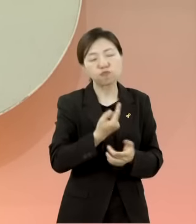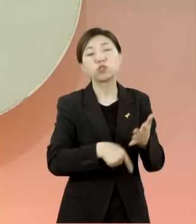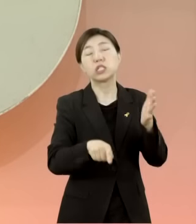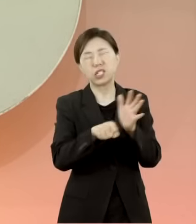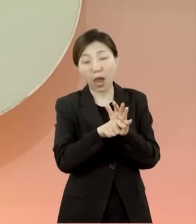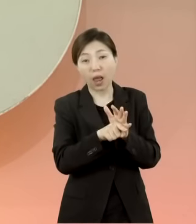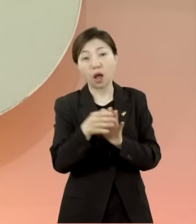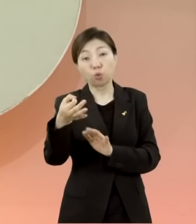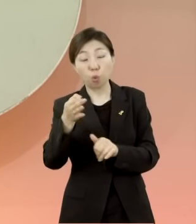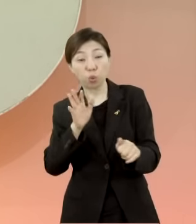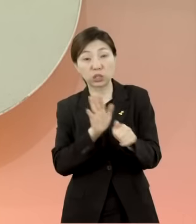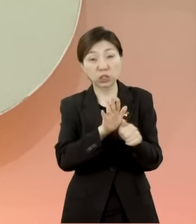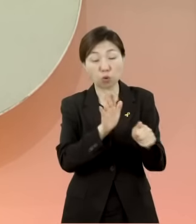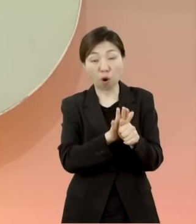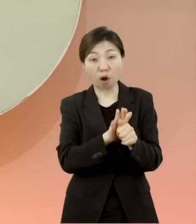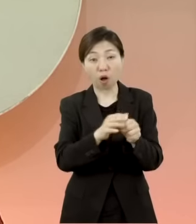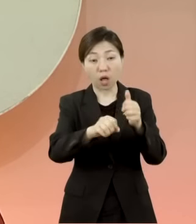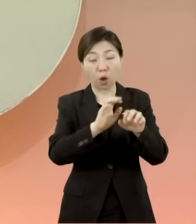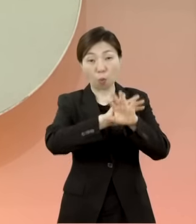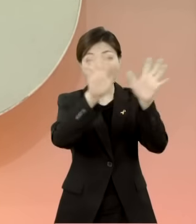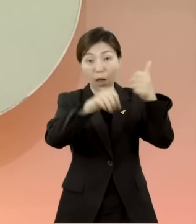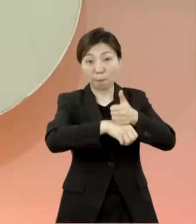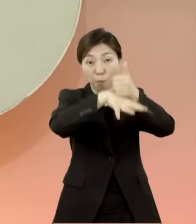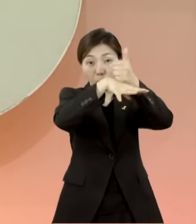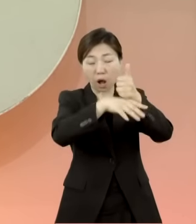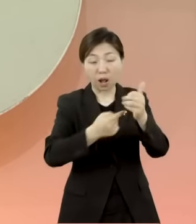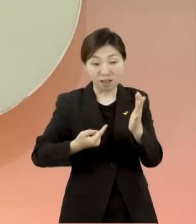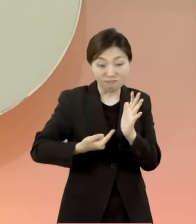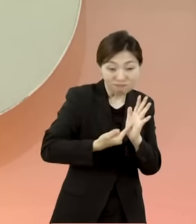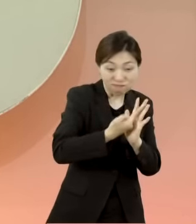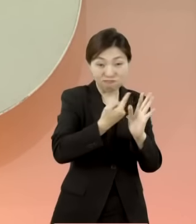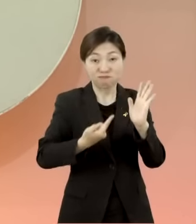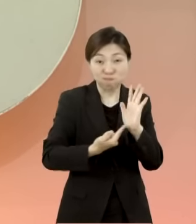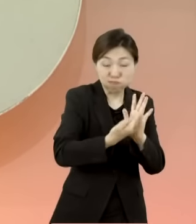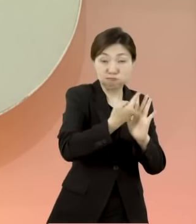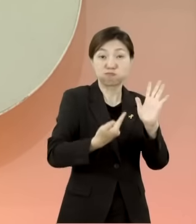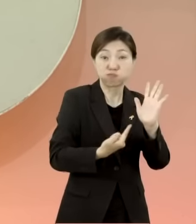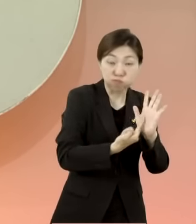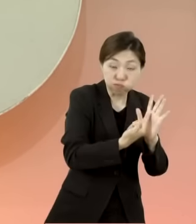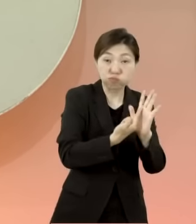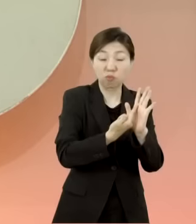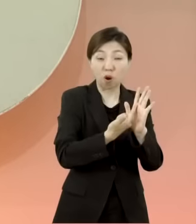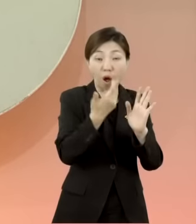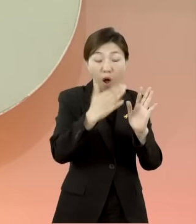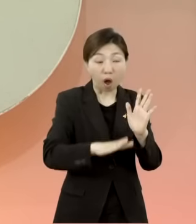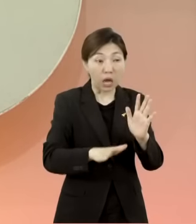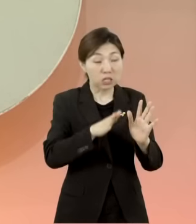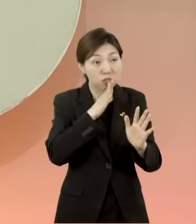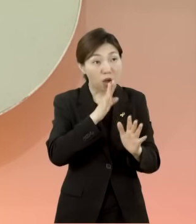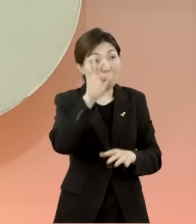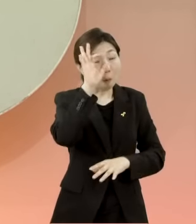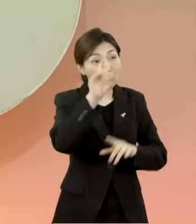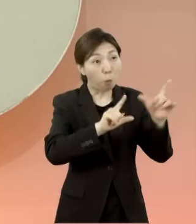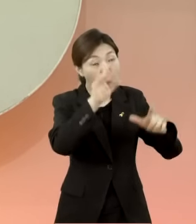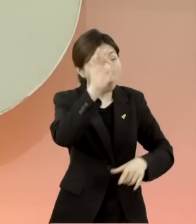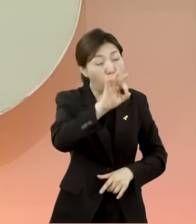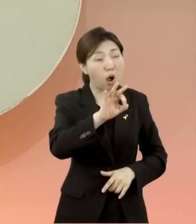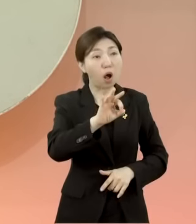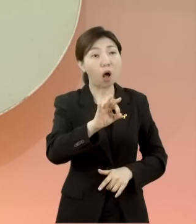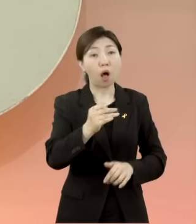남편하고 똑같이 관세보살 얼굴 왼쪽에 이렇게 울퉁불퉁 돌이 긁힌 자국처럼 딱